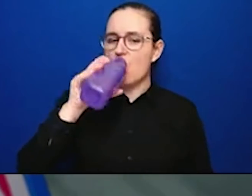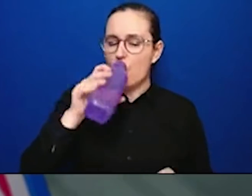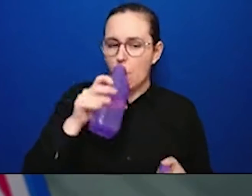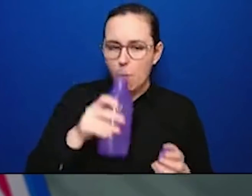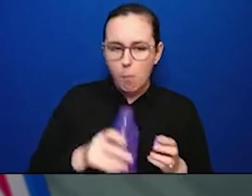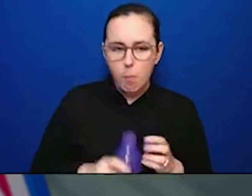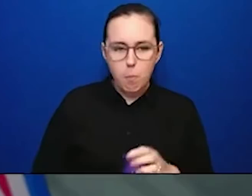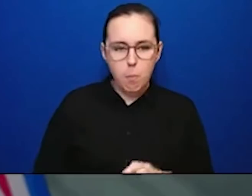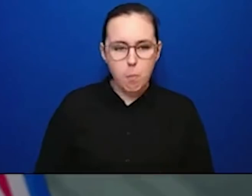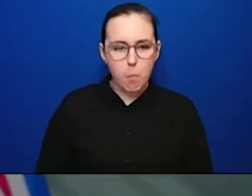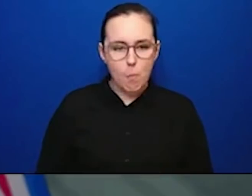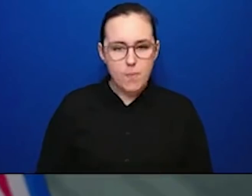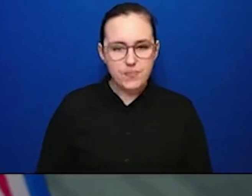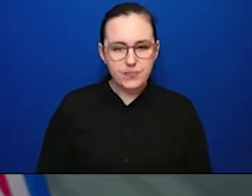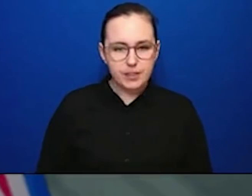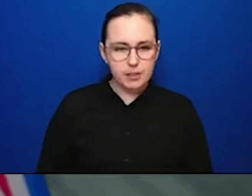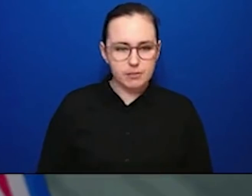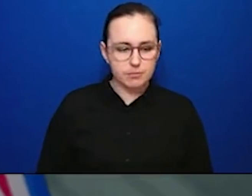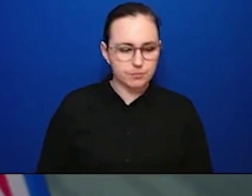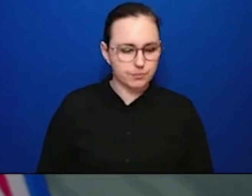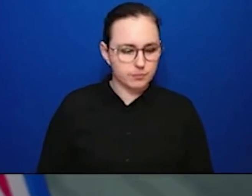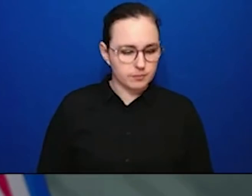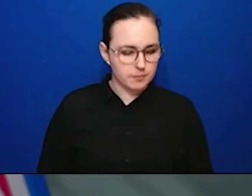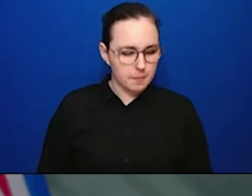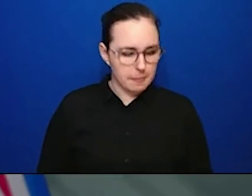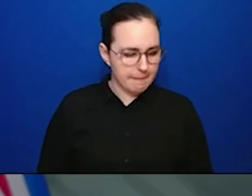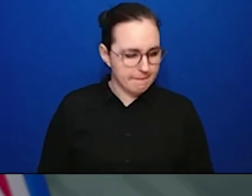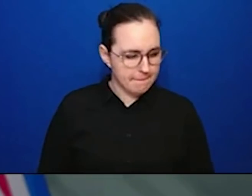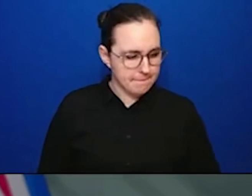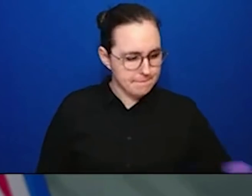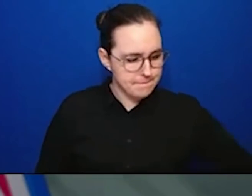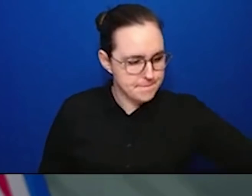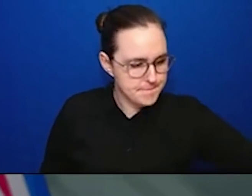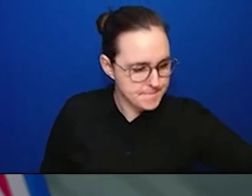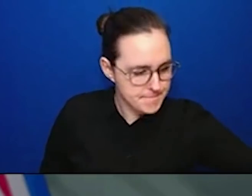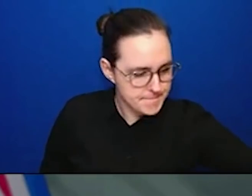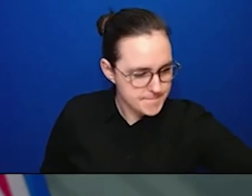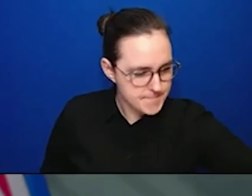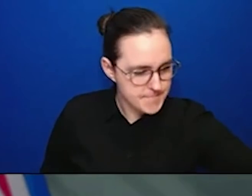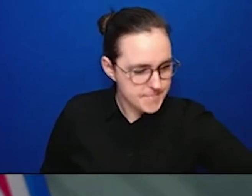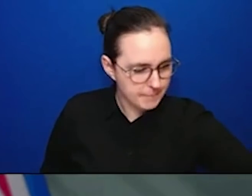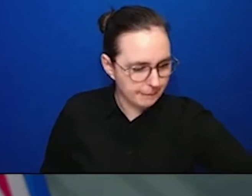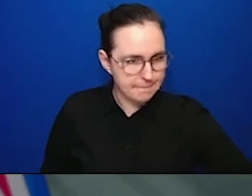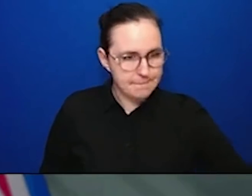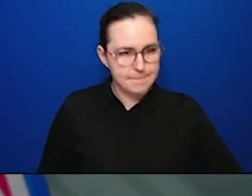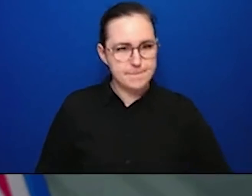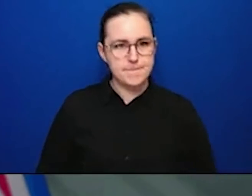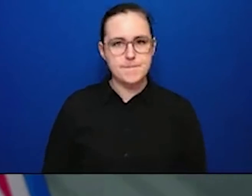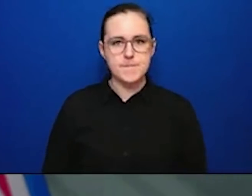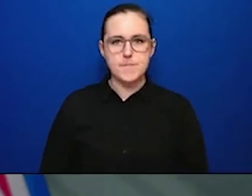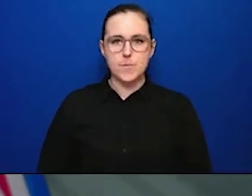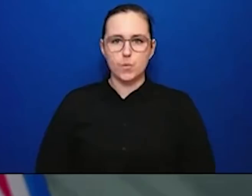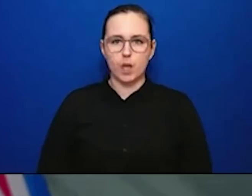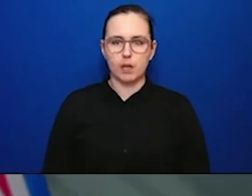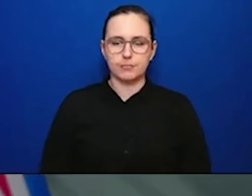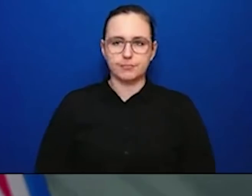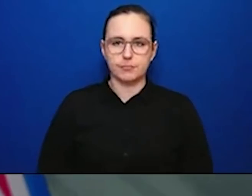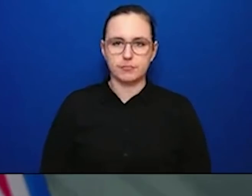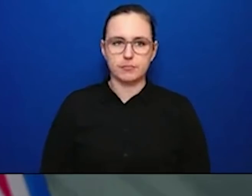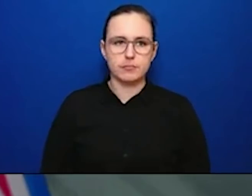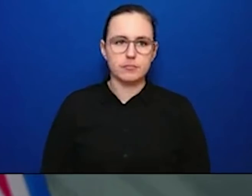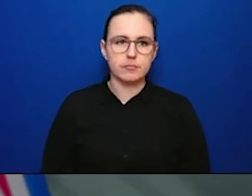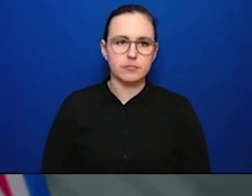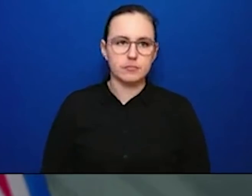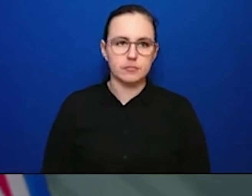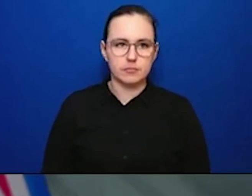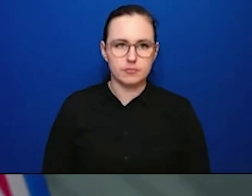industrie qui est importante des gyms est importante dans la province. Elle fait un gros travail depuis des mois pendant la période de